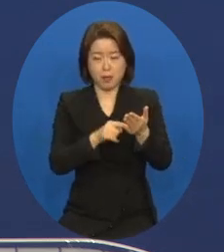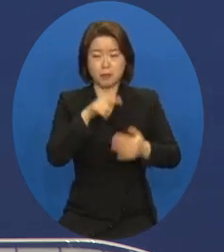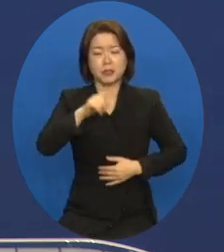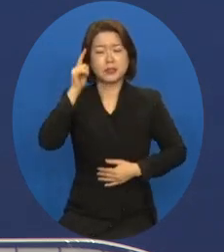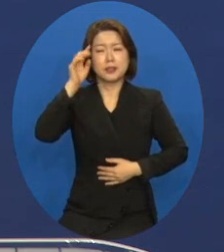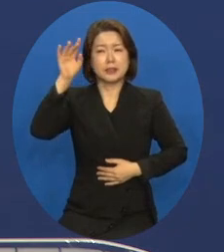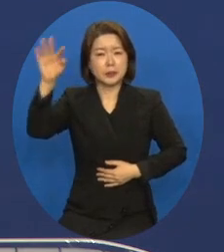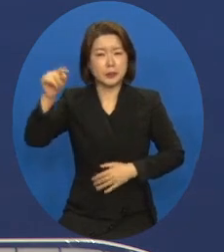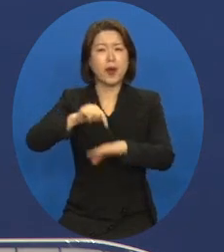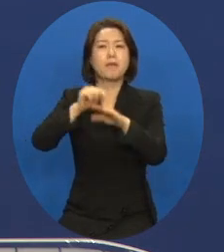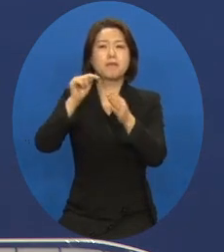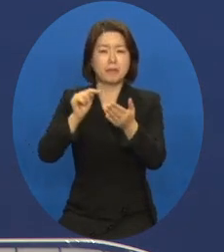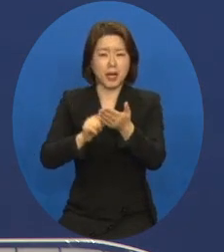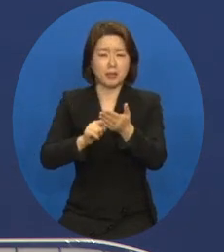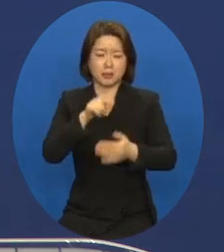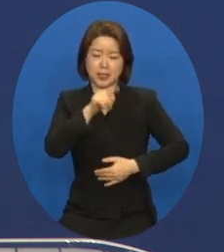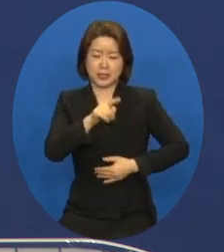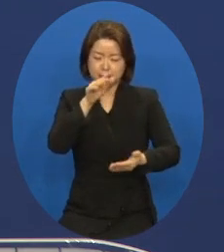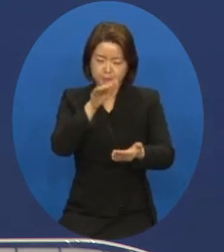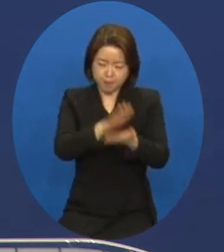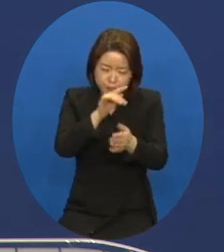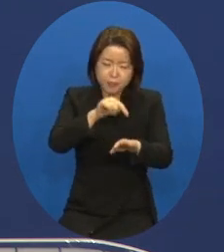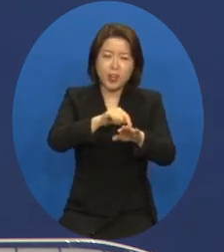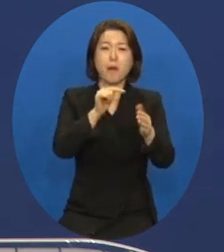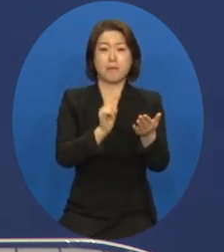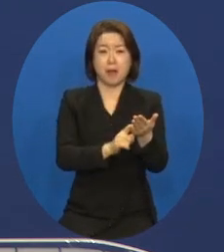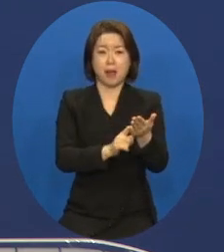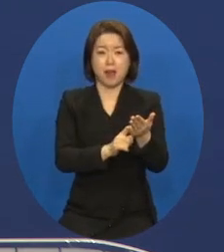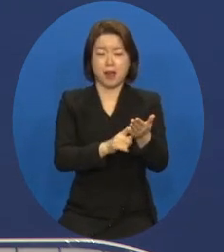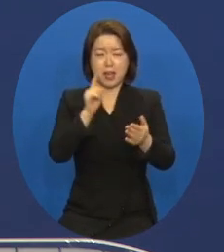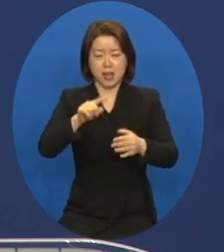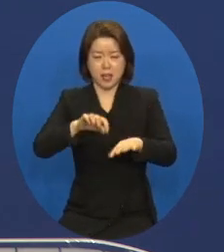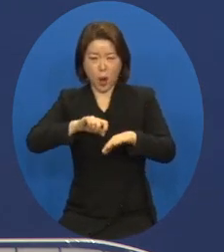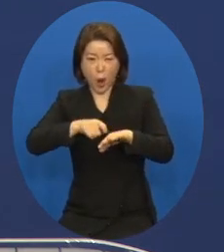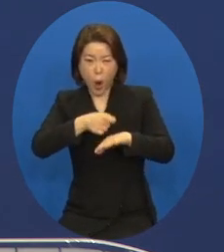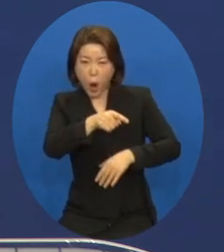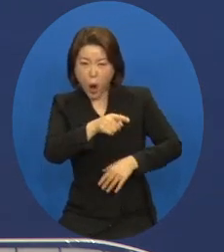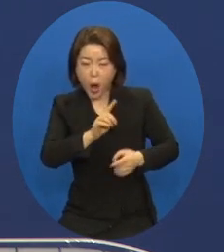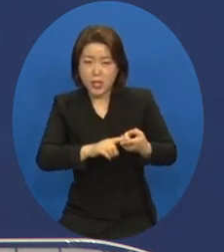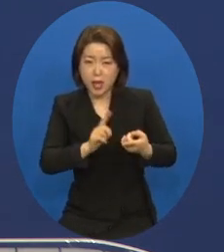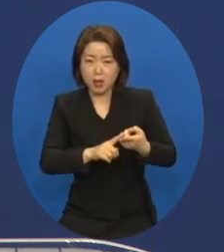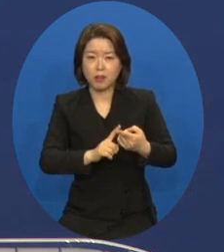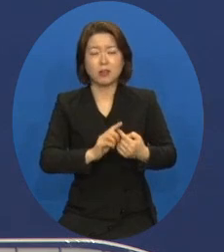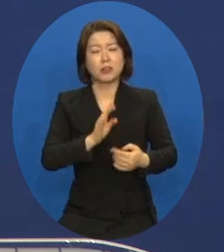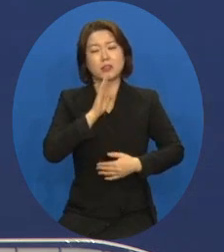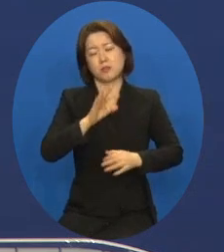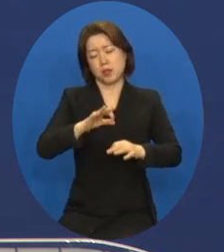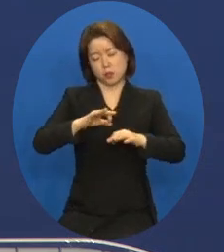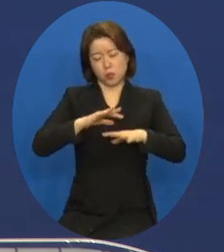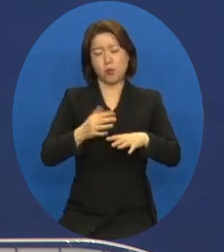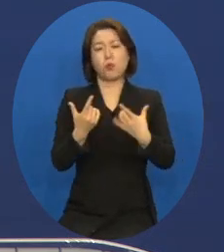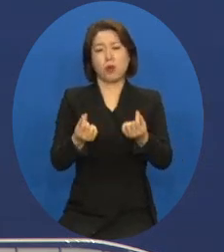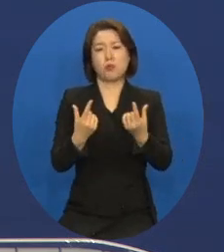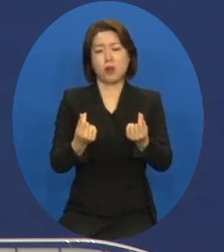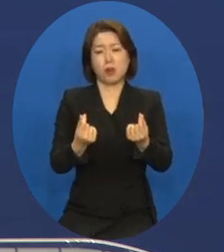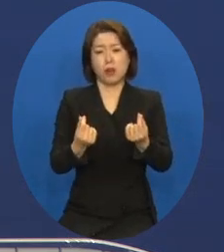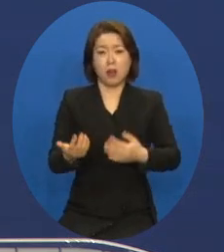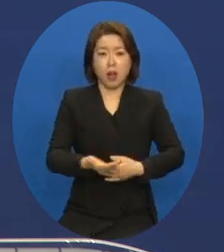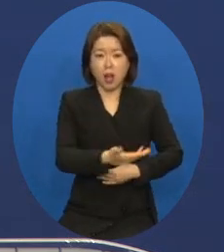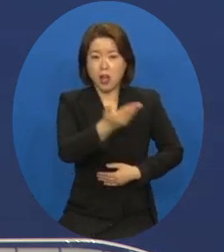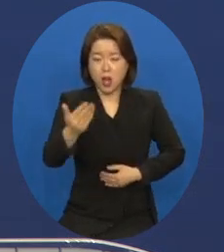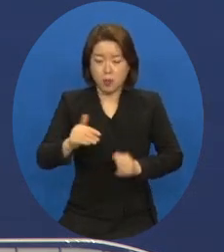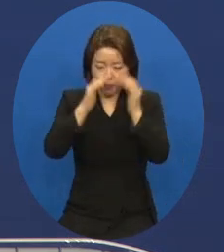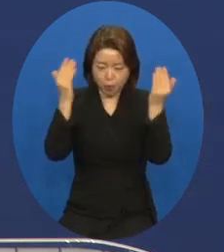그리워하는 마음 그 열정 그 응징은 참으로 놀라운 것입니다 여러분은 그